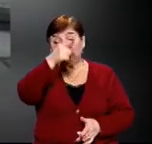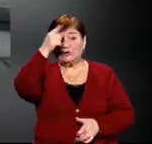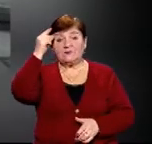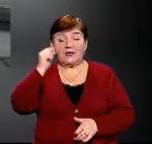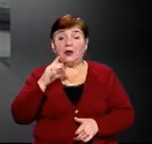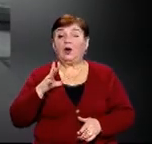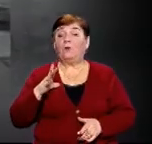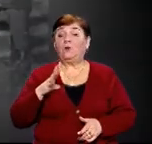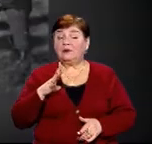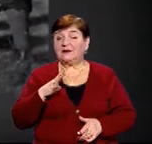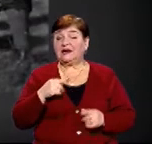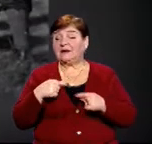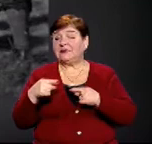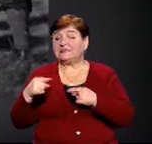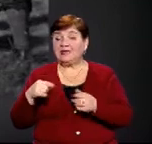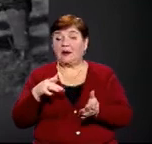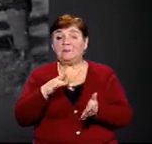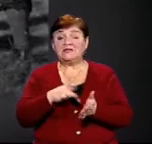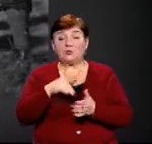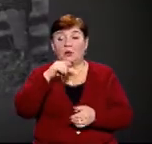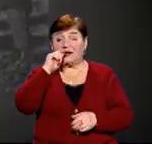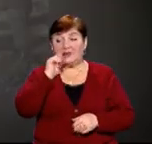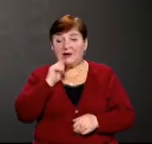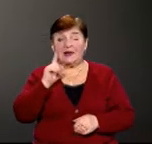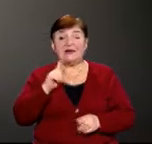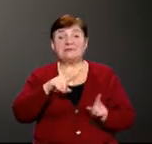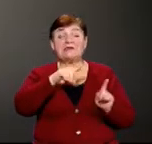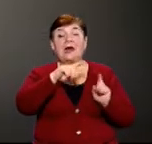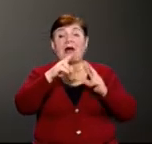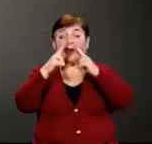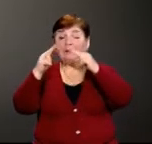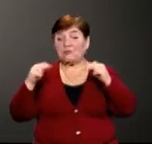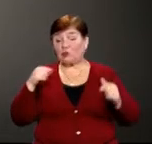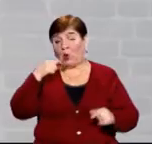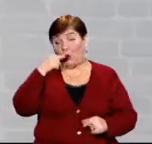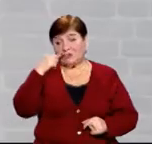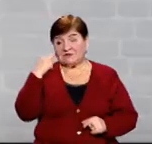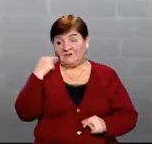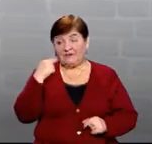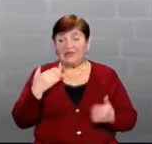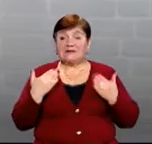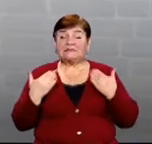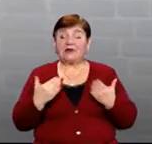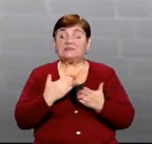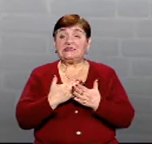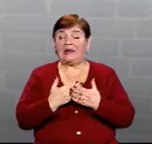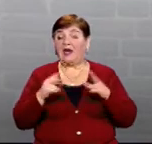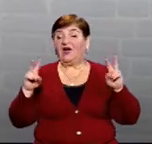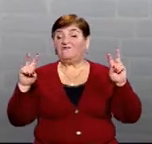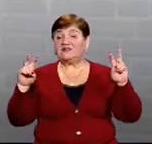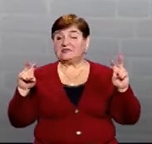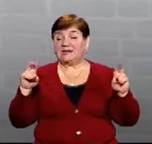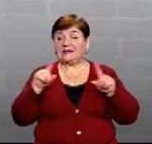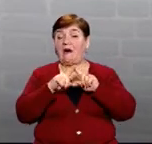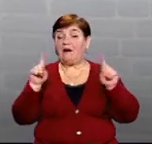були тростини з набійками різних міст країни, в тому числі і з Карпатської Русі. У нас зараз є візитна картка, так? Ви